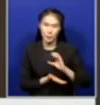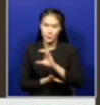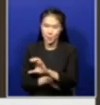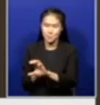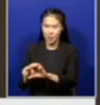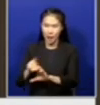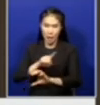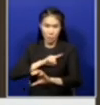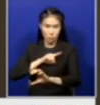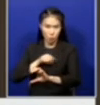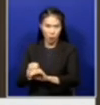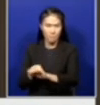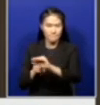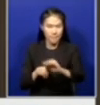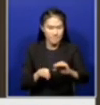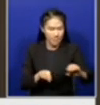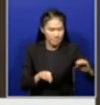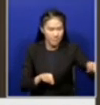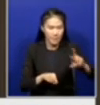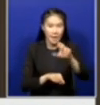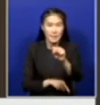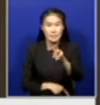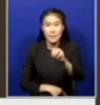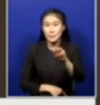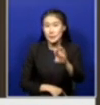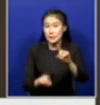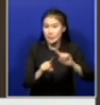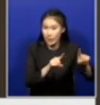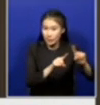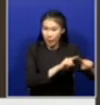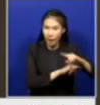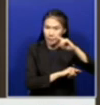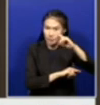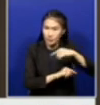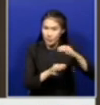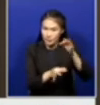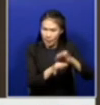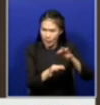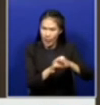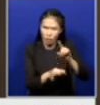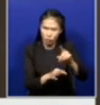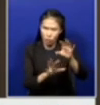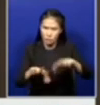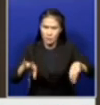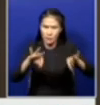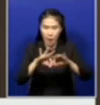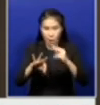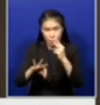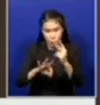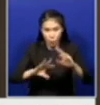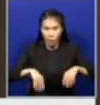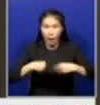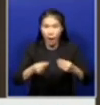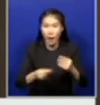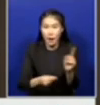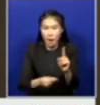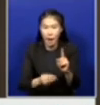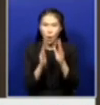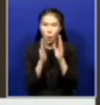ผู้ประกอบการ SME ธนาคารพาณิชย์ก็คงจะต้องระมัดระวังว่าให้กับคน